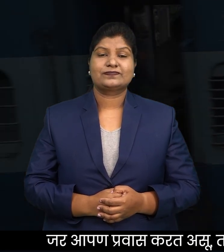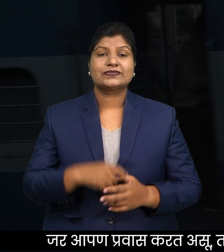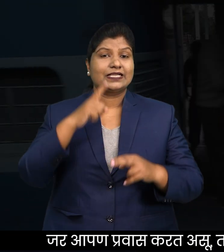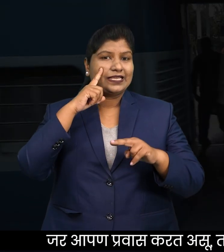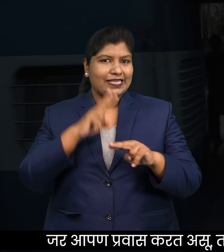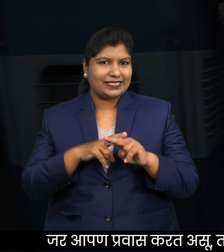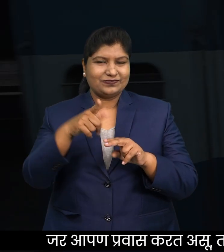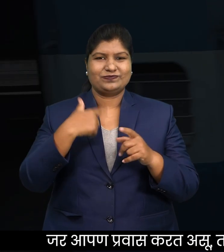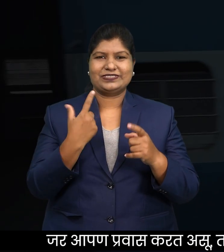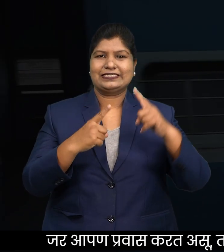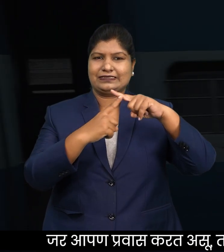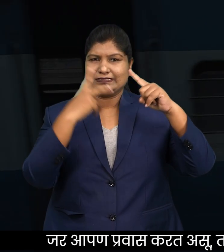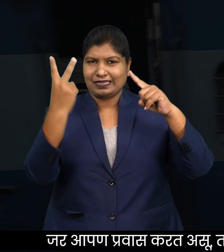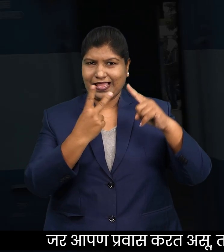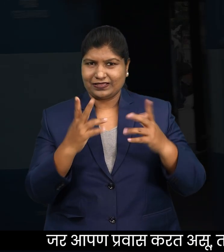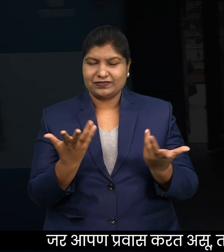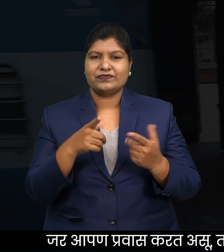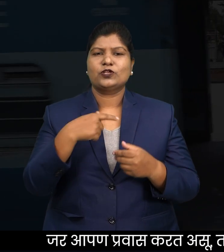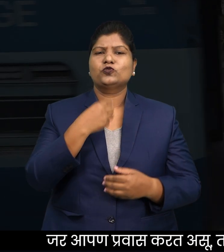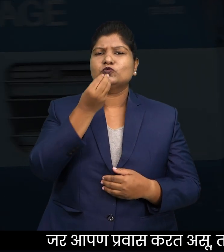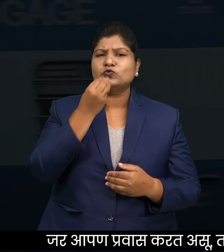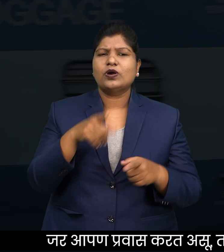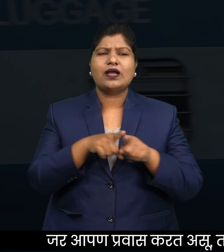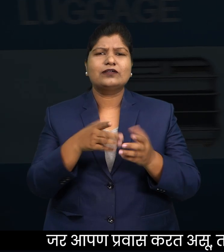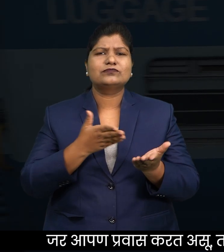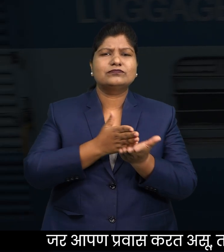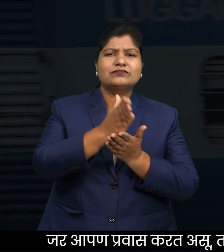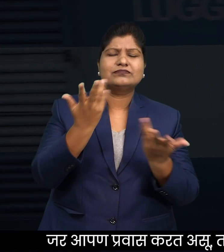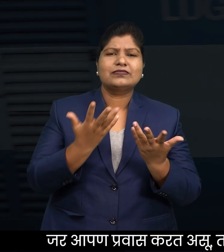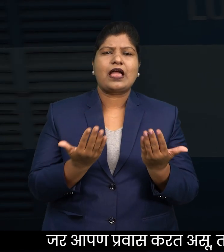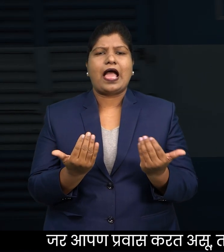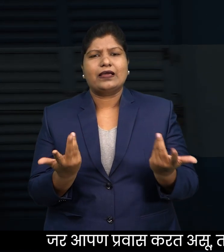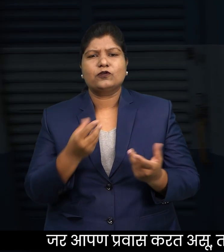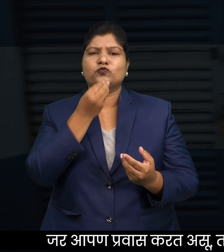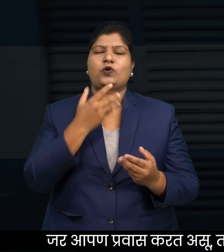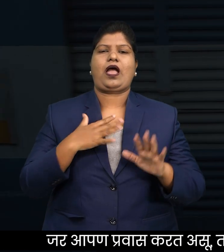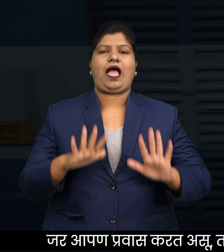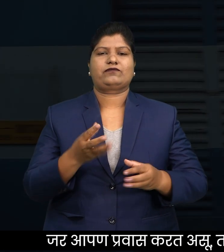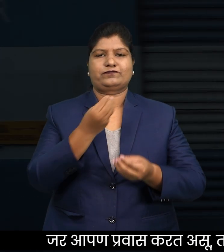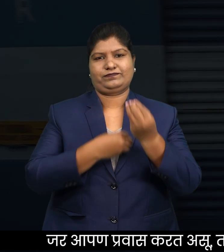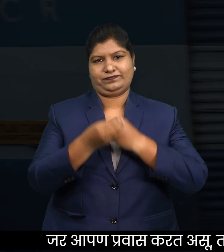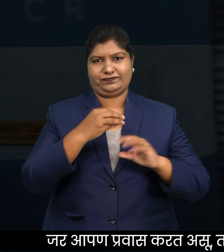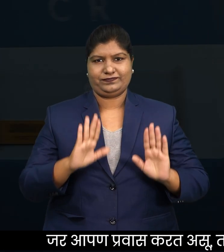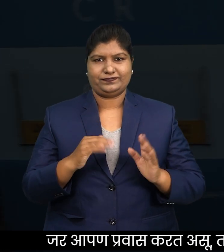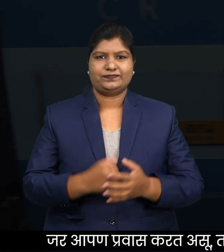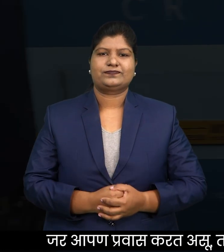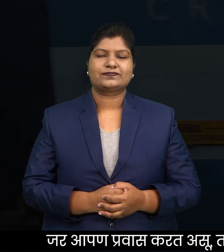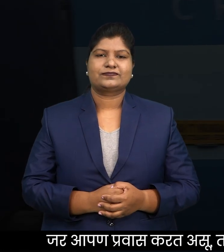जर आपण प्रवास करत असू तर वाटेत उपलब्ध असलेले अन्न आपण खाऊ शकतो.